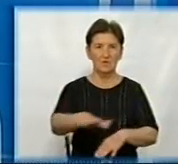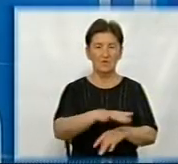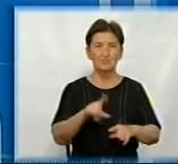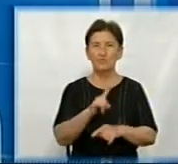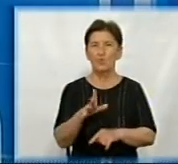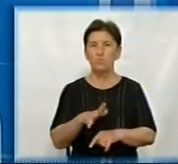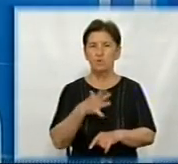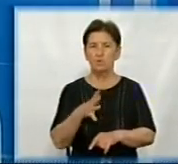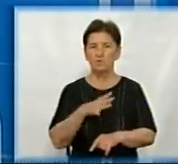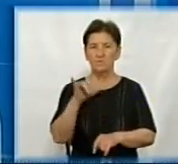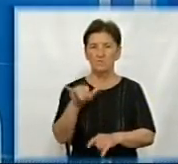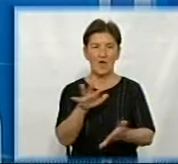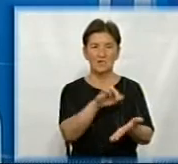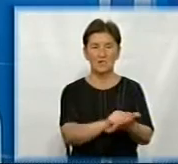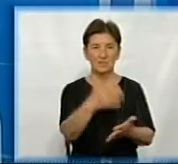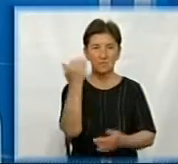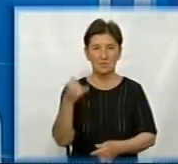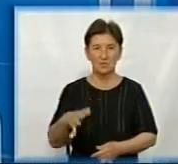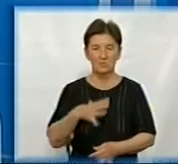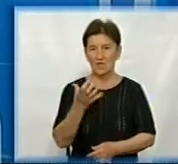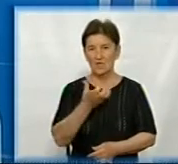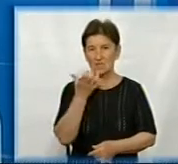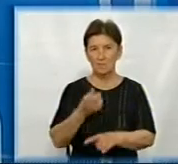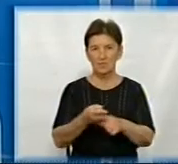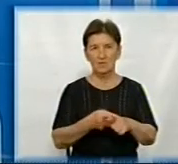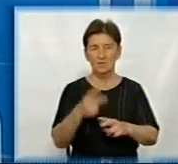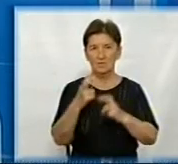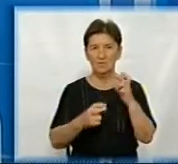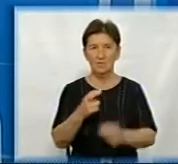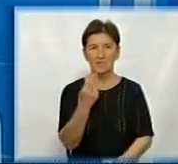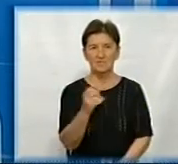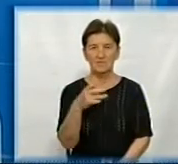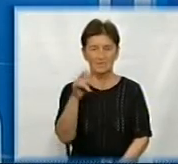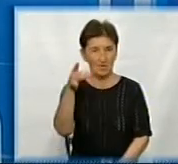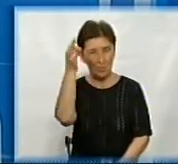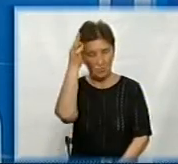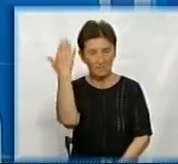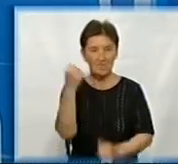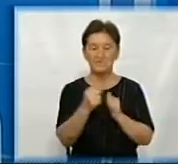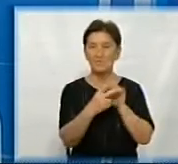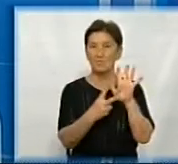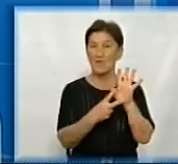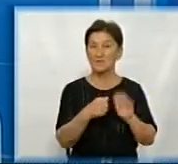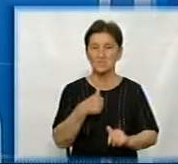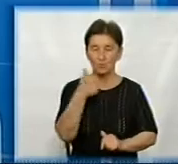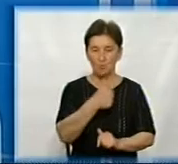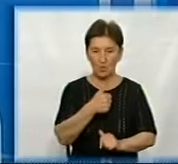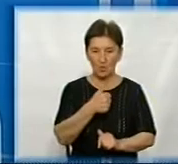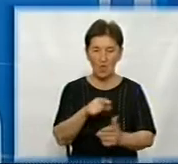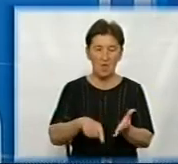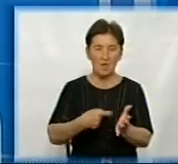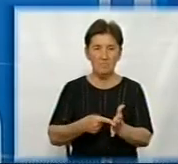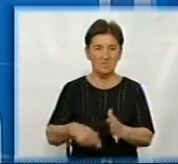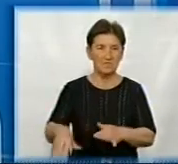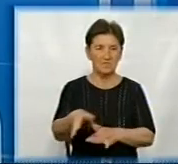перебував в оренді у колишнього теплогенеруючого підприємства ЦНТ «Юнга». Ну, пам'ятаєте, у 17-му році все місто